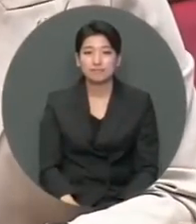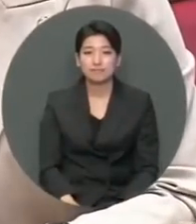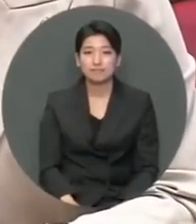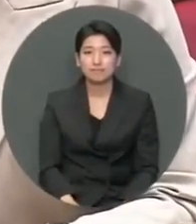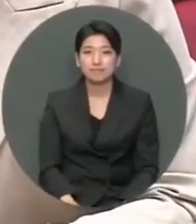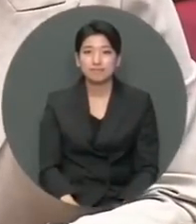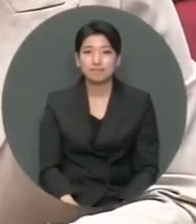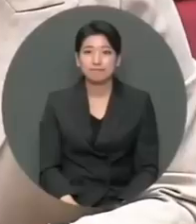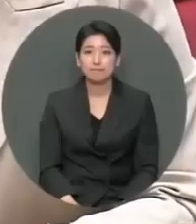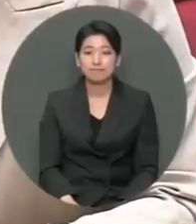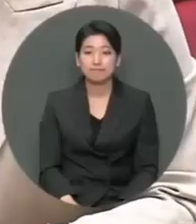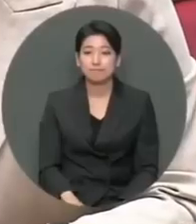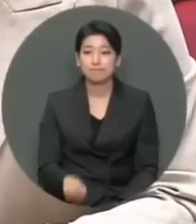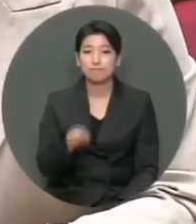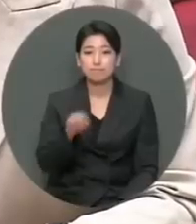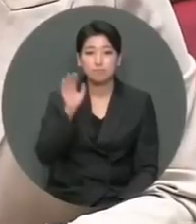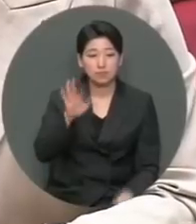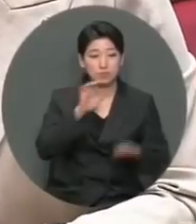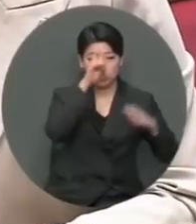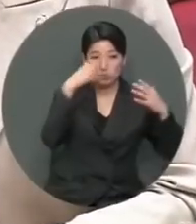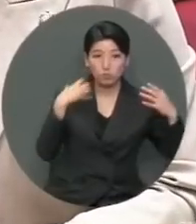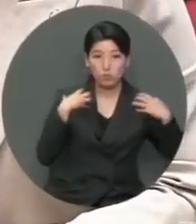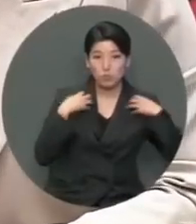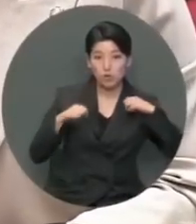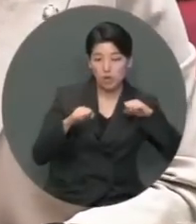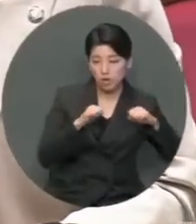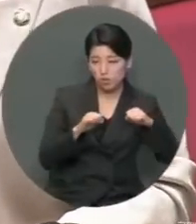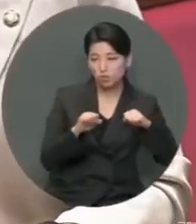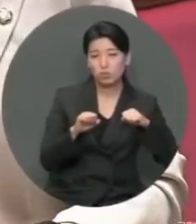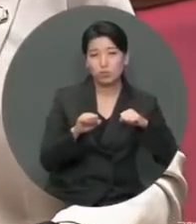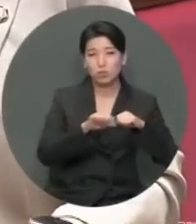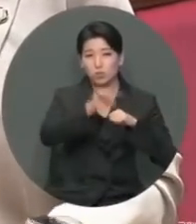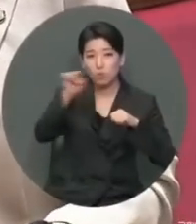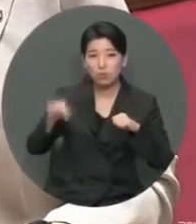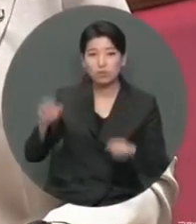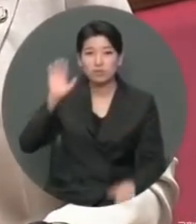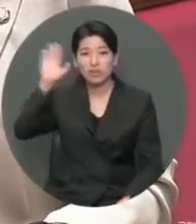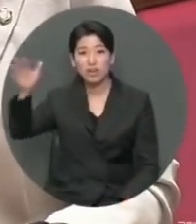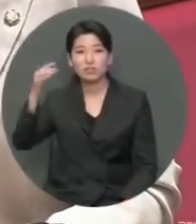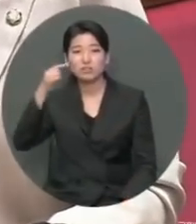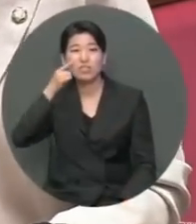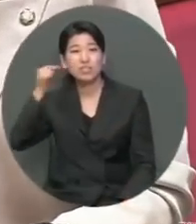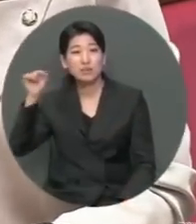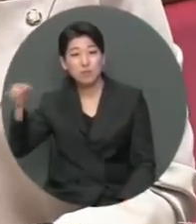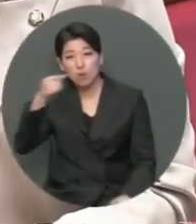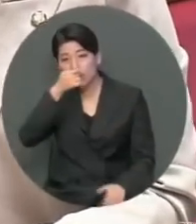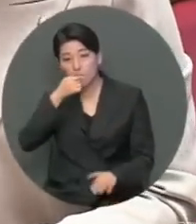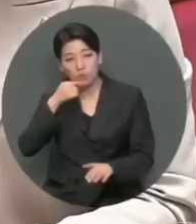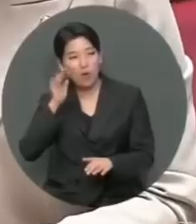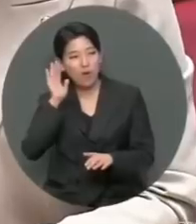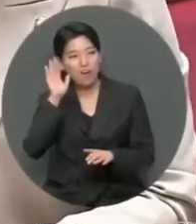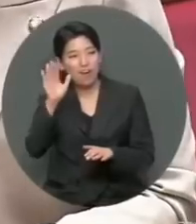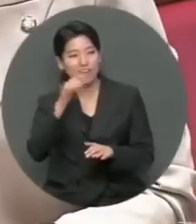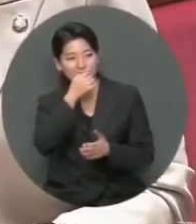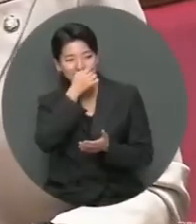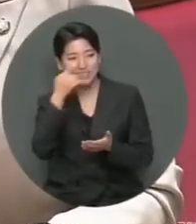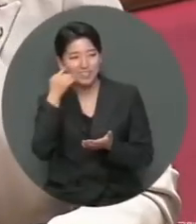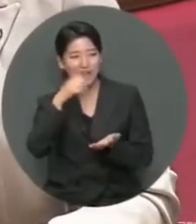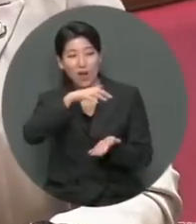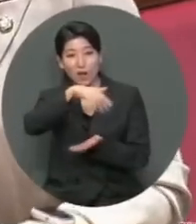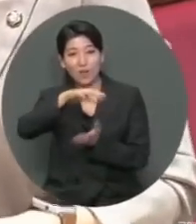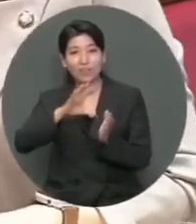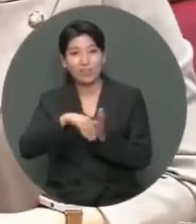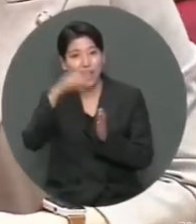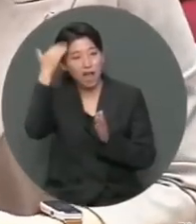것들이 나중에 이 분쟁 절차에서는 일본 정부한테 다 증거로 쓰일 것들이 지금 쏟아지고 있는 것처럼 보입니다. 다음 슬라이드